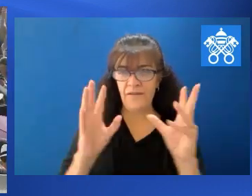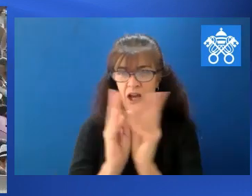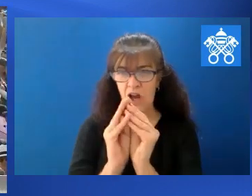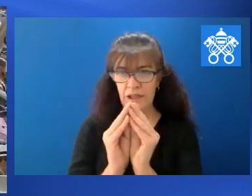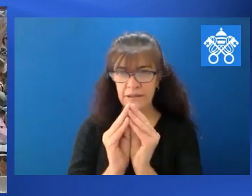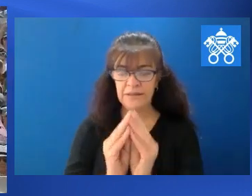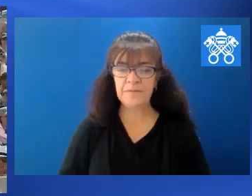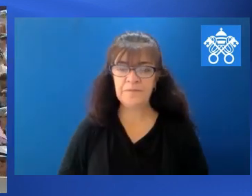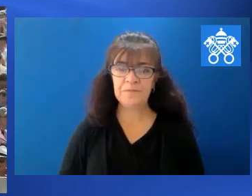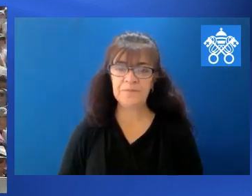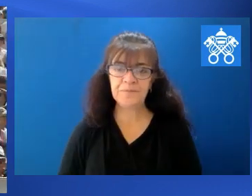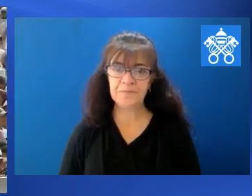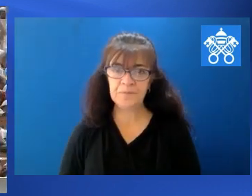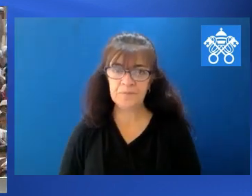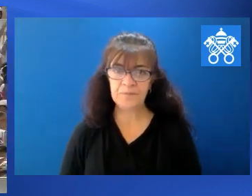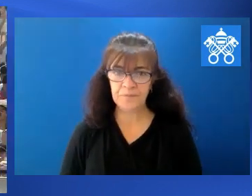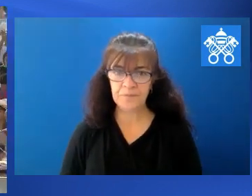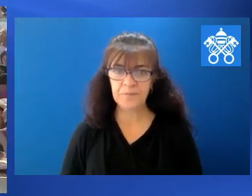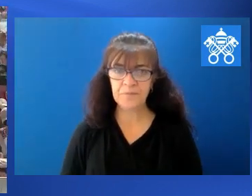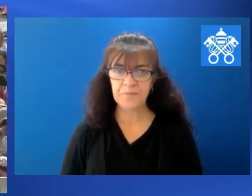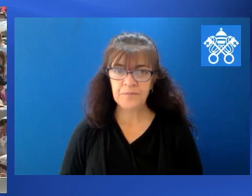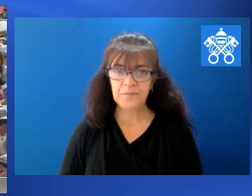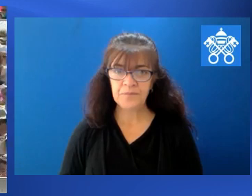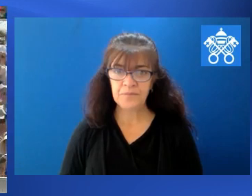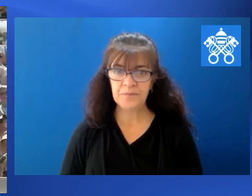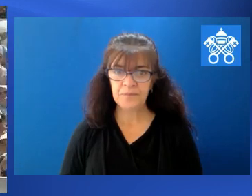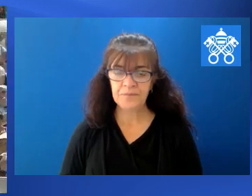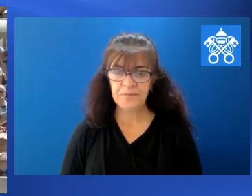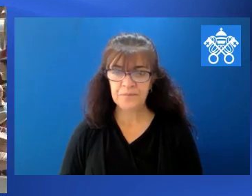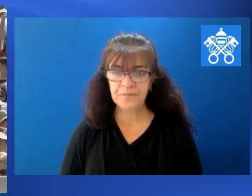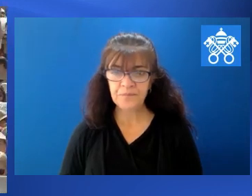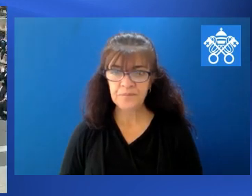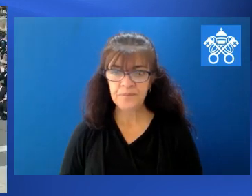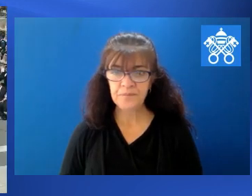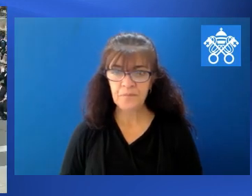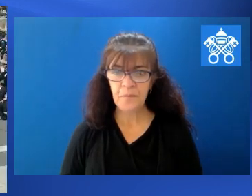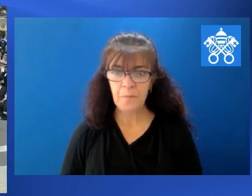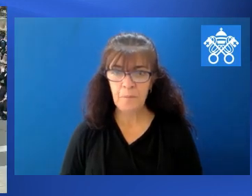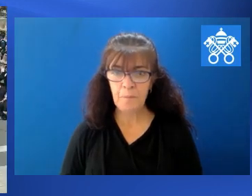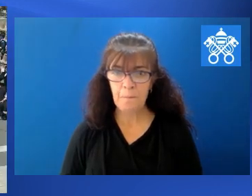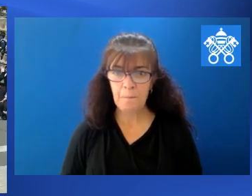والآن تحية البابا باللغة الإيطالية لأبناء الشرق الناطقين اللغة العربية